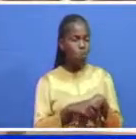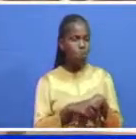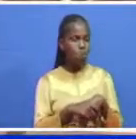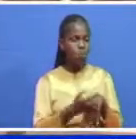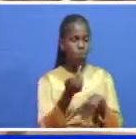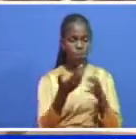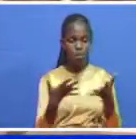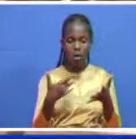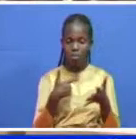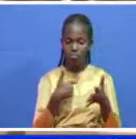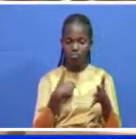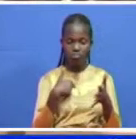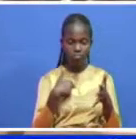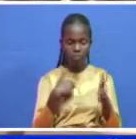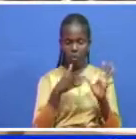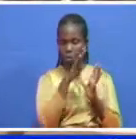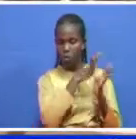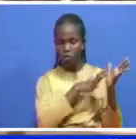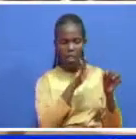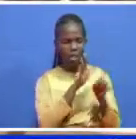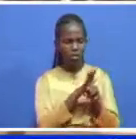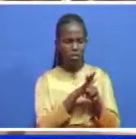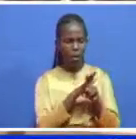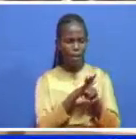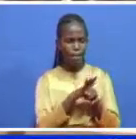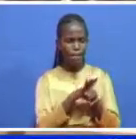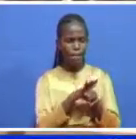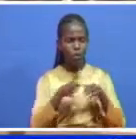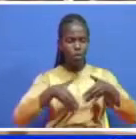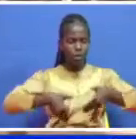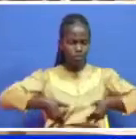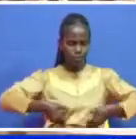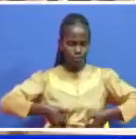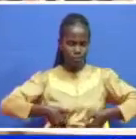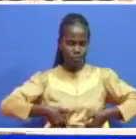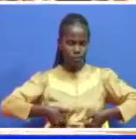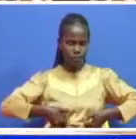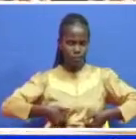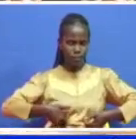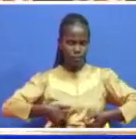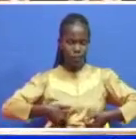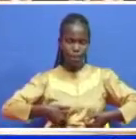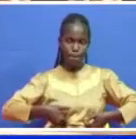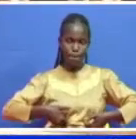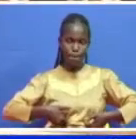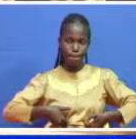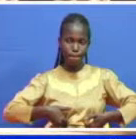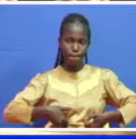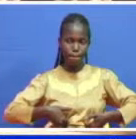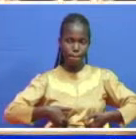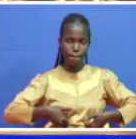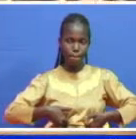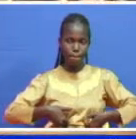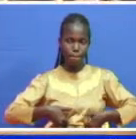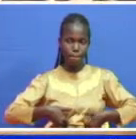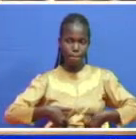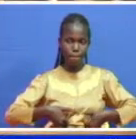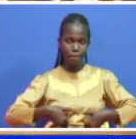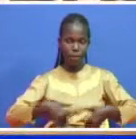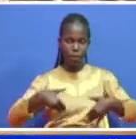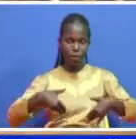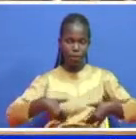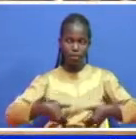kilikimuchu mbula nilia munona munona na kama itua nini. Ni kuhithi ya uona patilu wama nenge. Mbethe ya makiwa